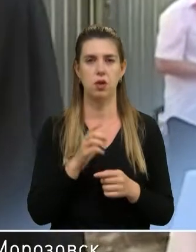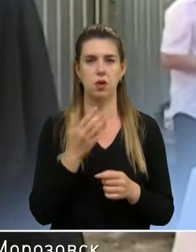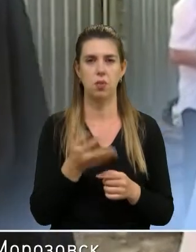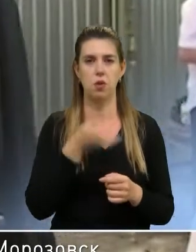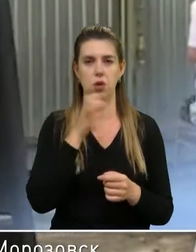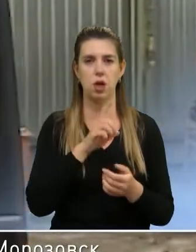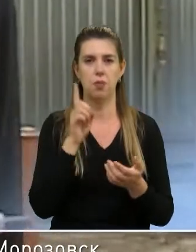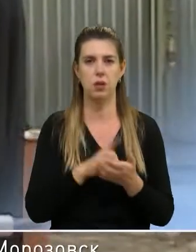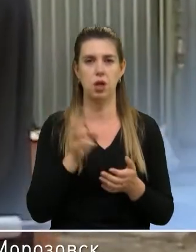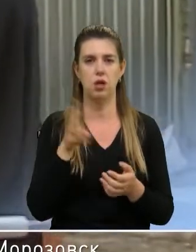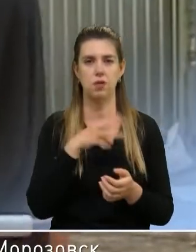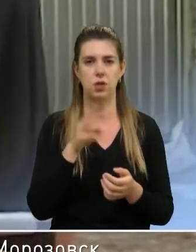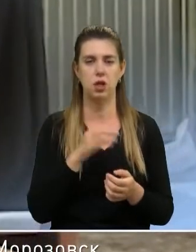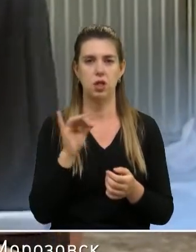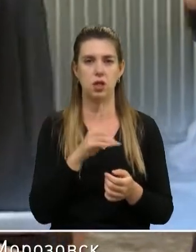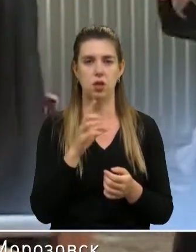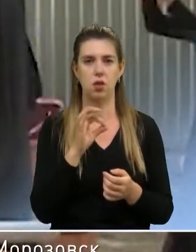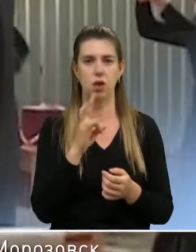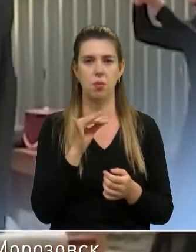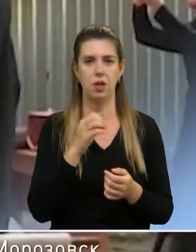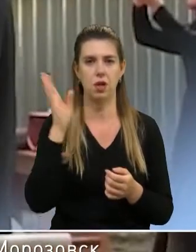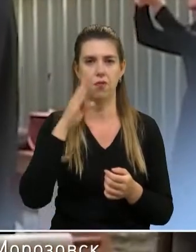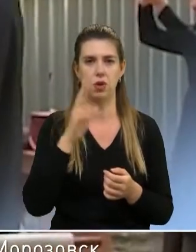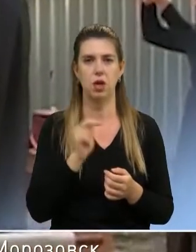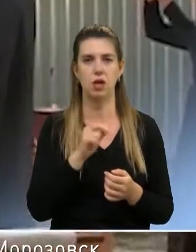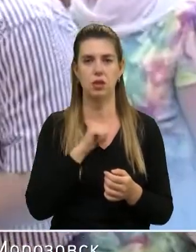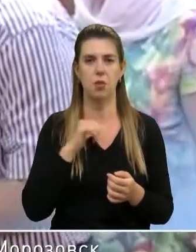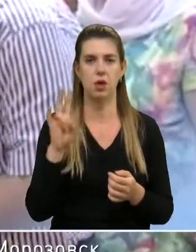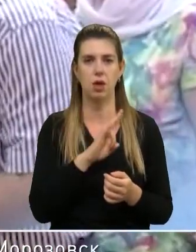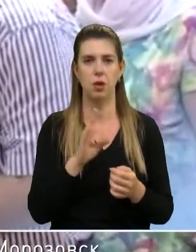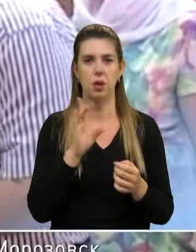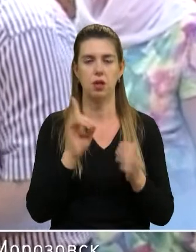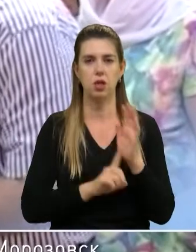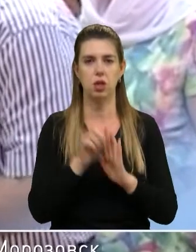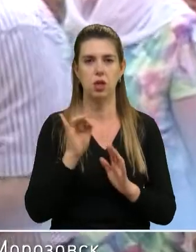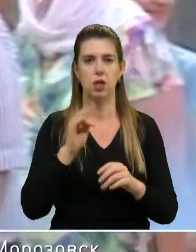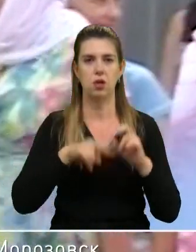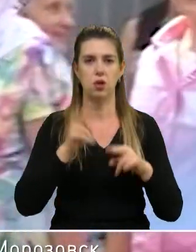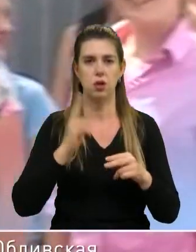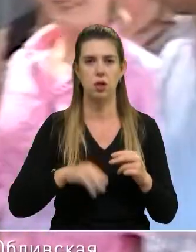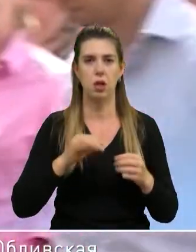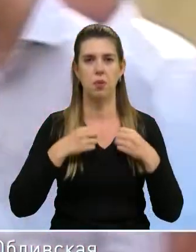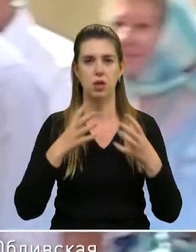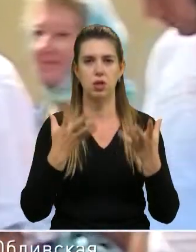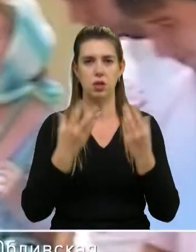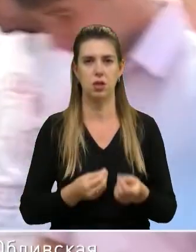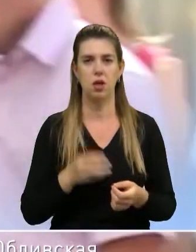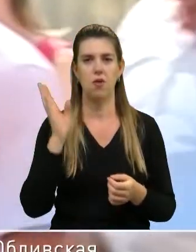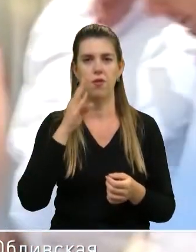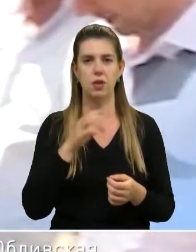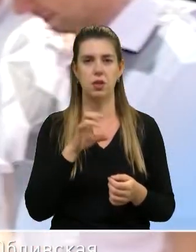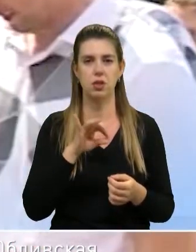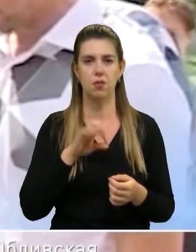употребление обязательно освящается через окропление святой водой, как и сам храм при основании, при завершении строительства и в праздничные дни. Вода – это